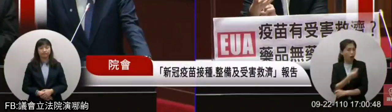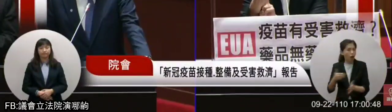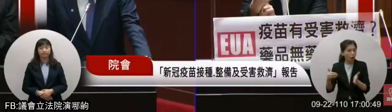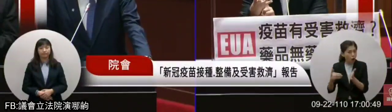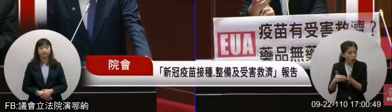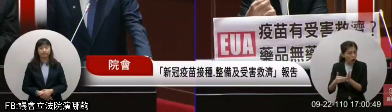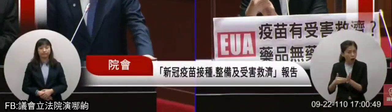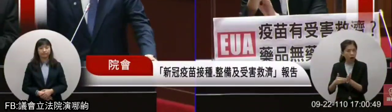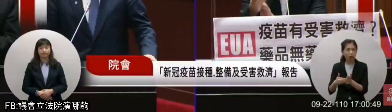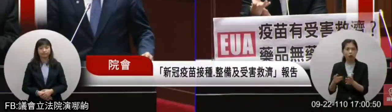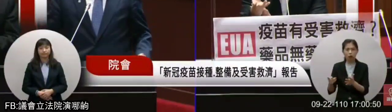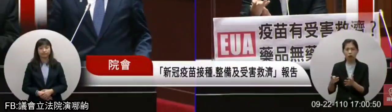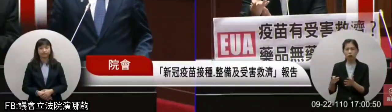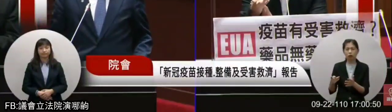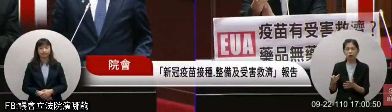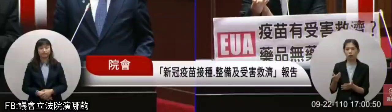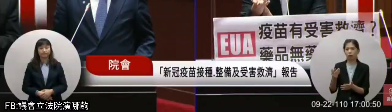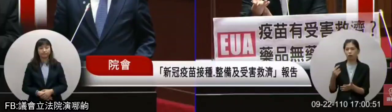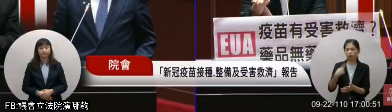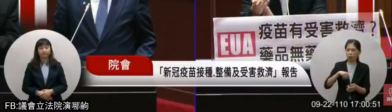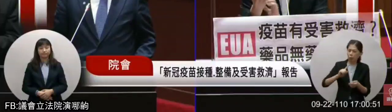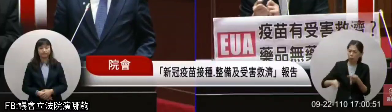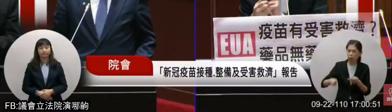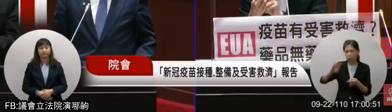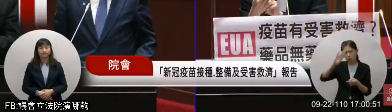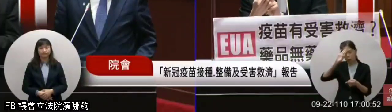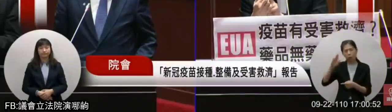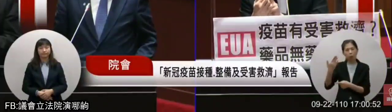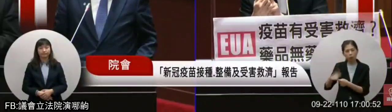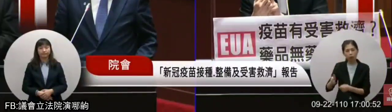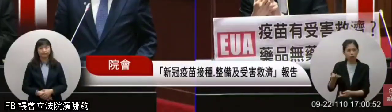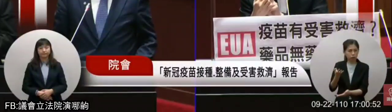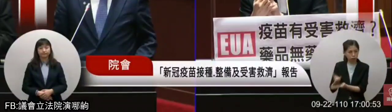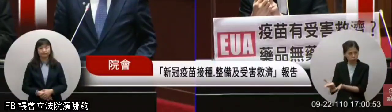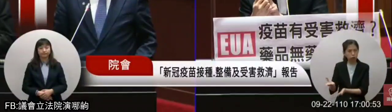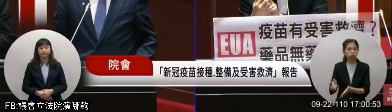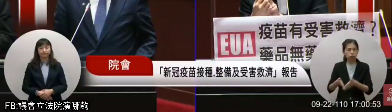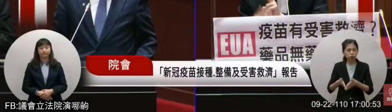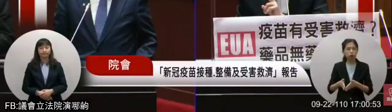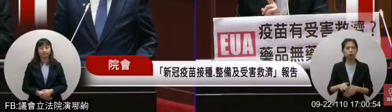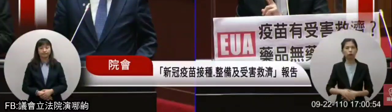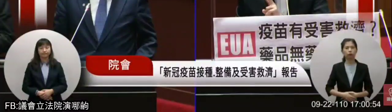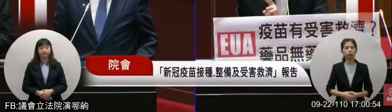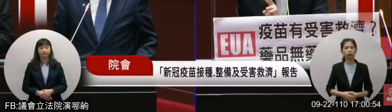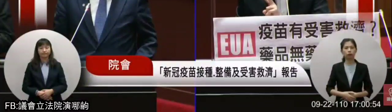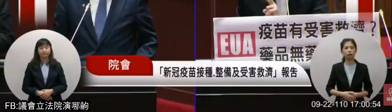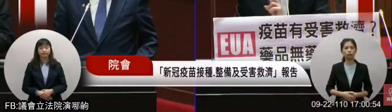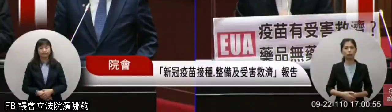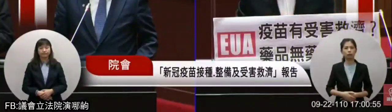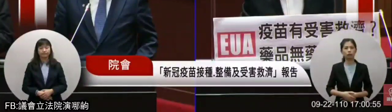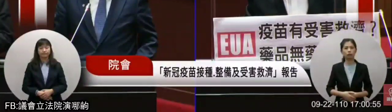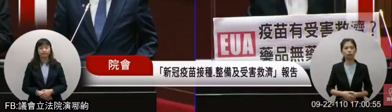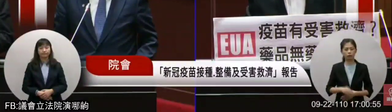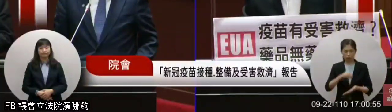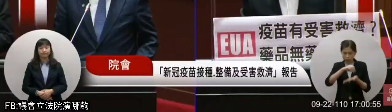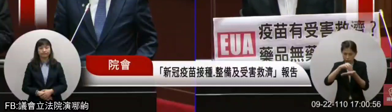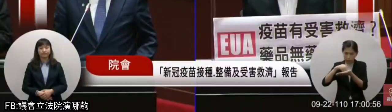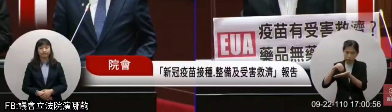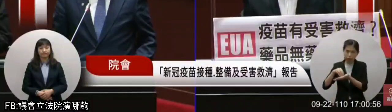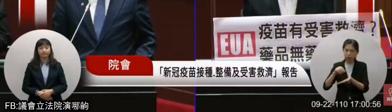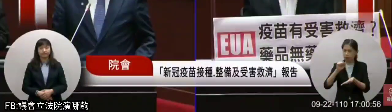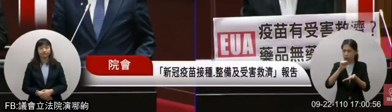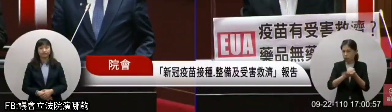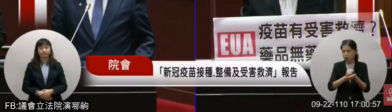30条里面当中，它有要给人家能够怎么样受害救济， 所以这边有文字的疏漏了